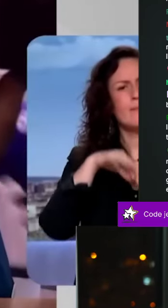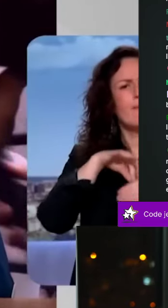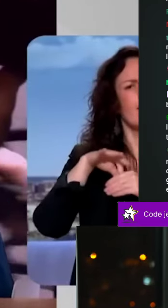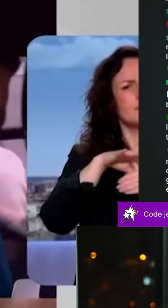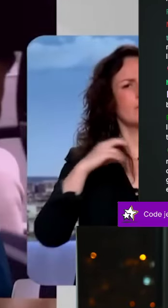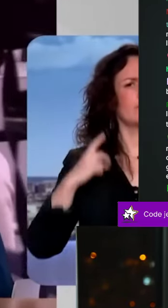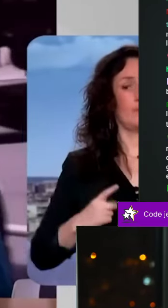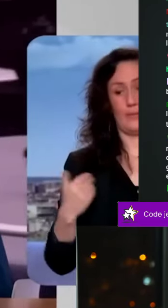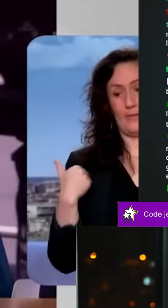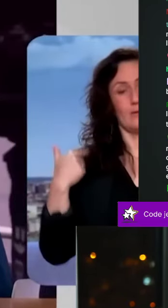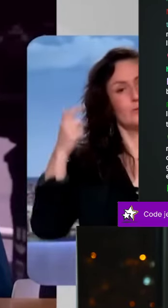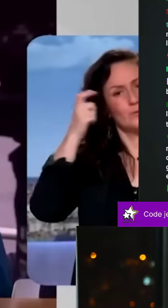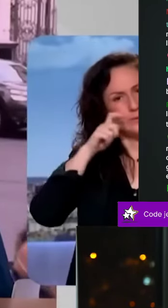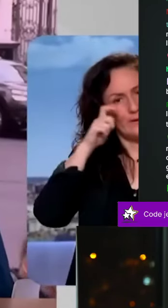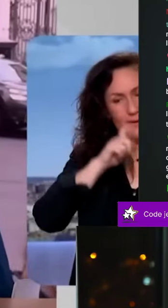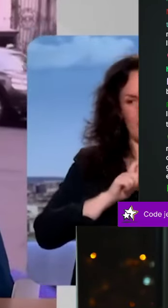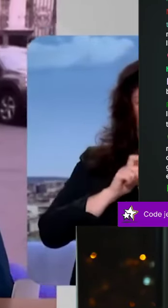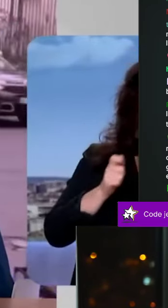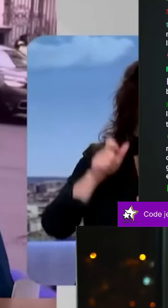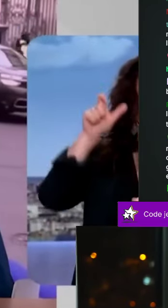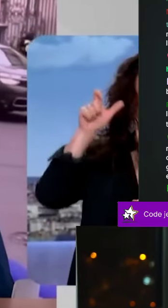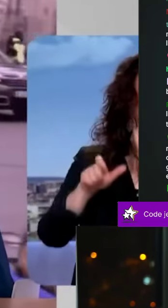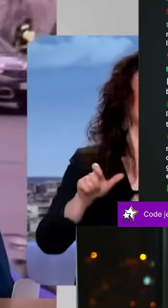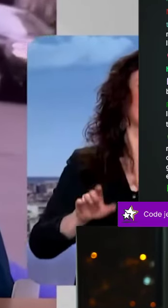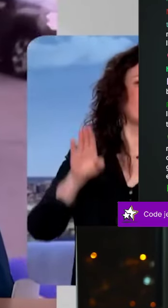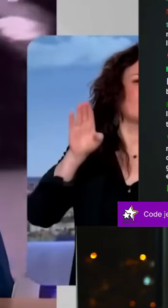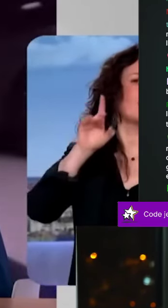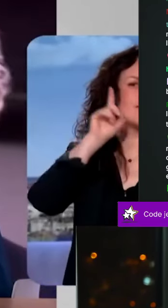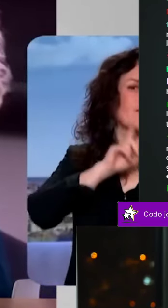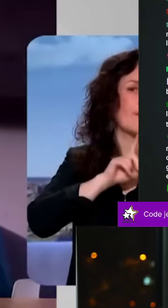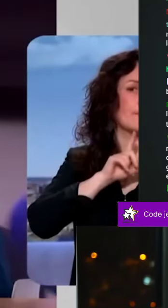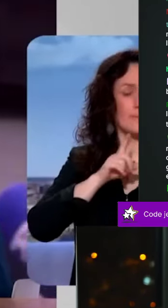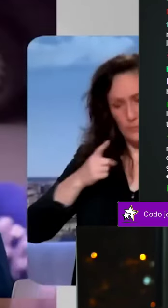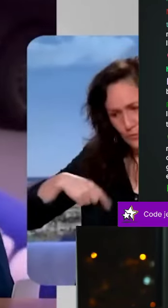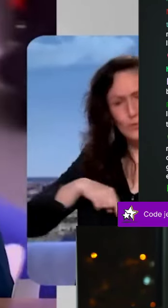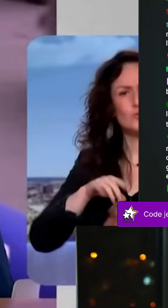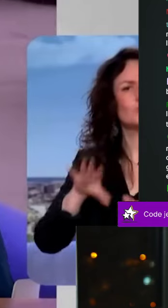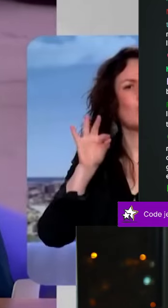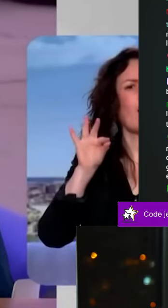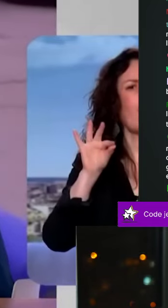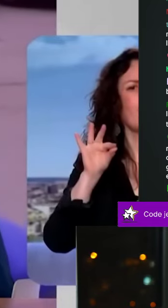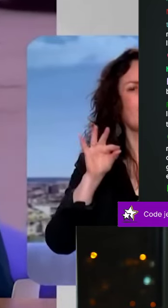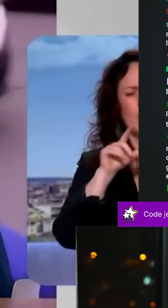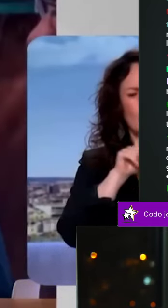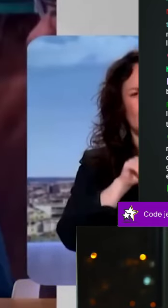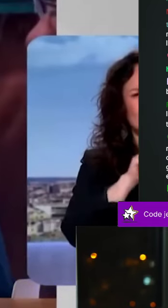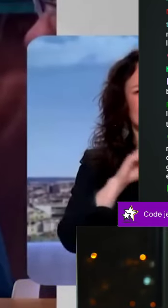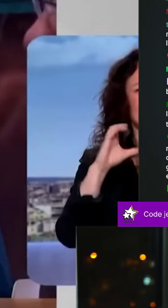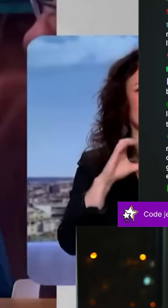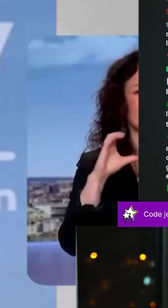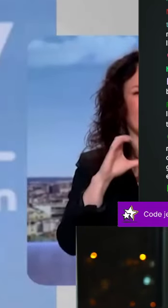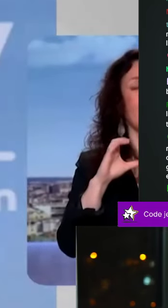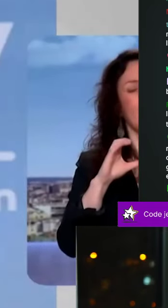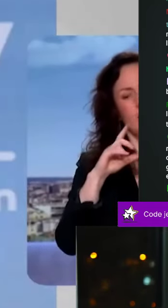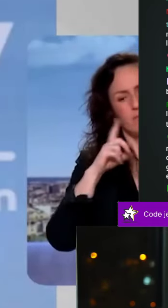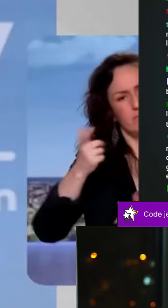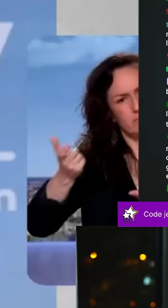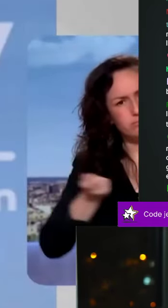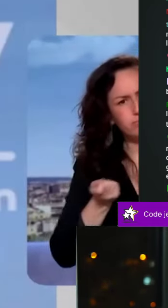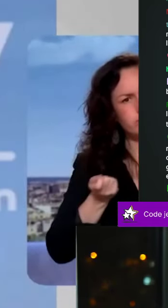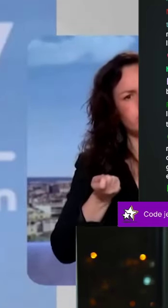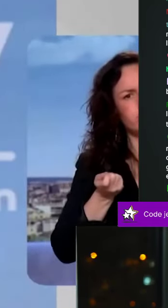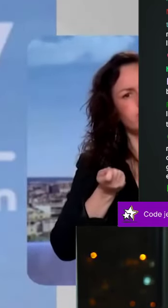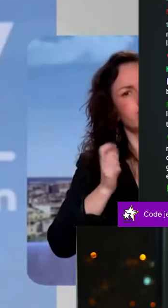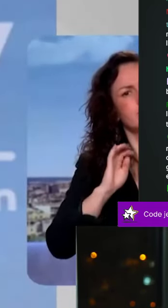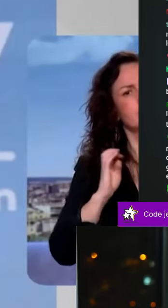législatives nomme une candidate la candidate que nous avons choisi en commun Lucy casté pour diriger un gouvernement